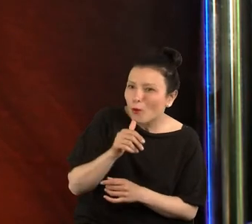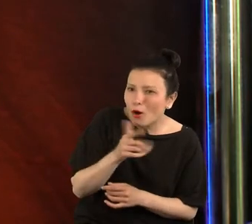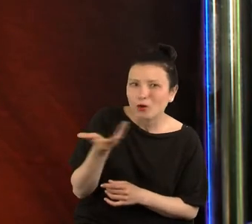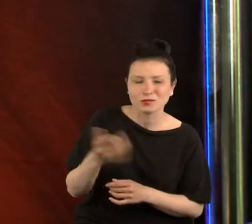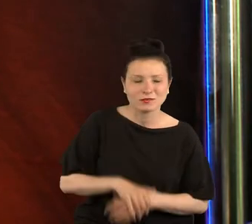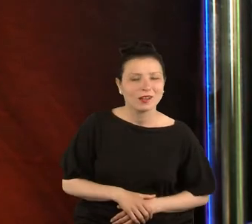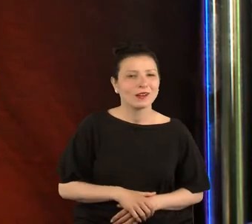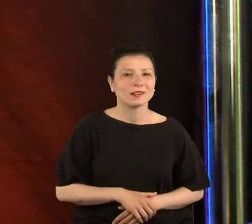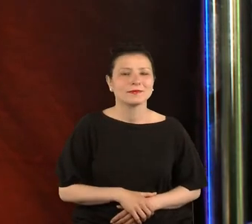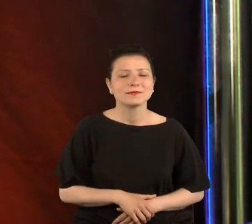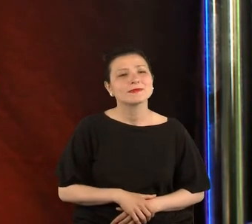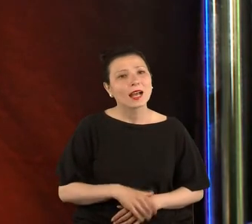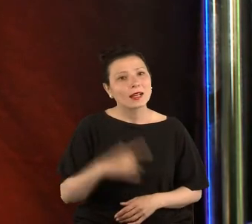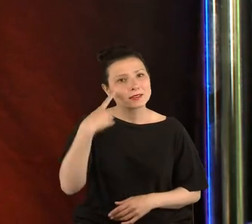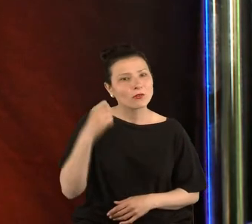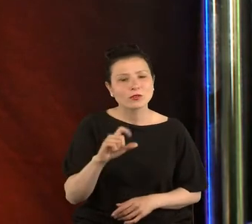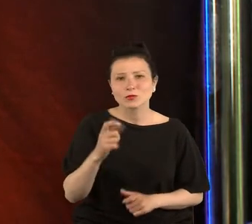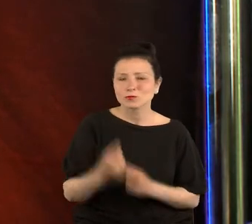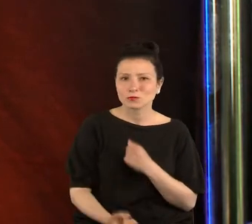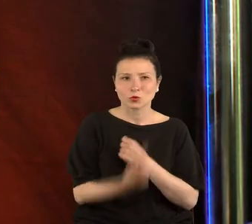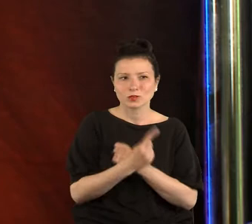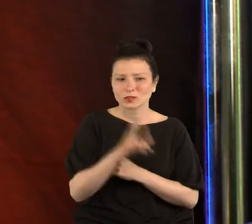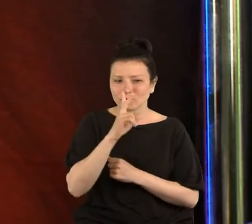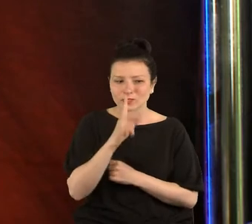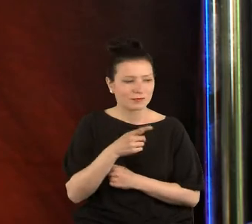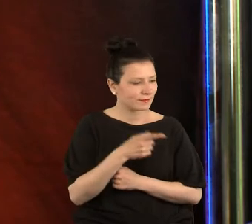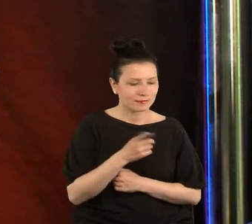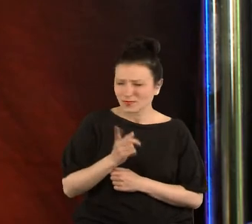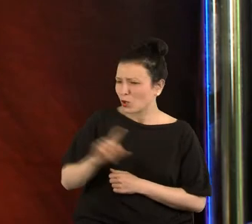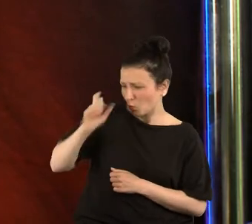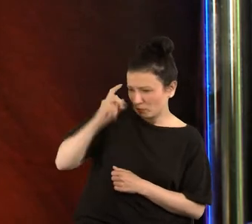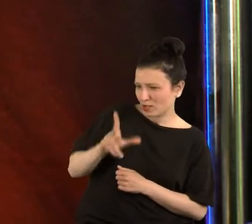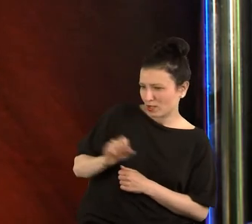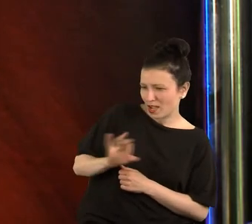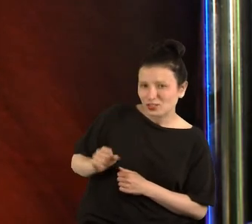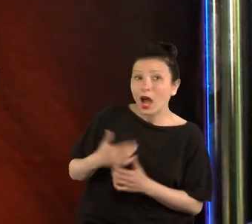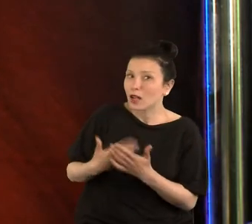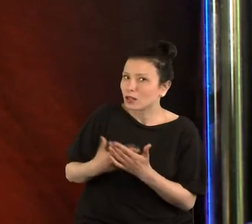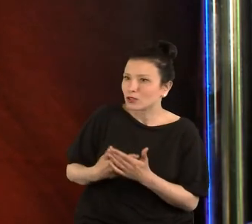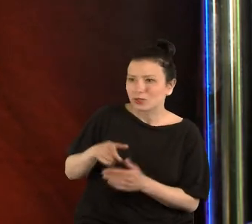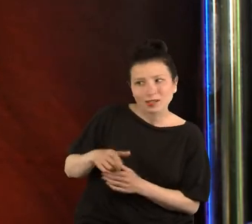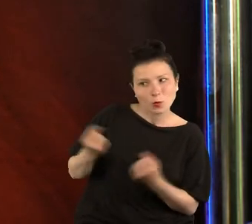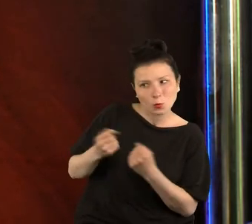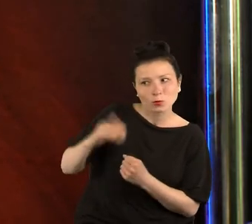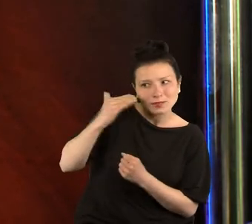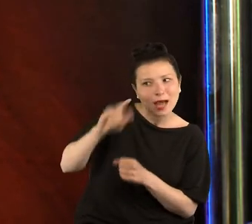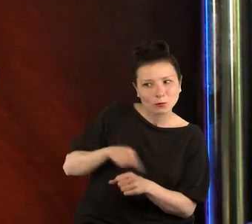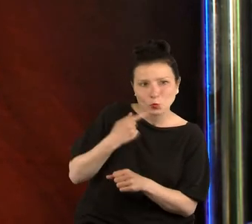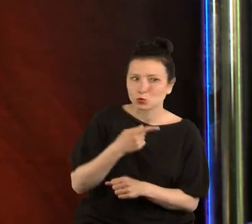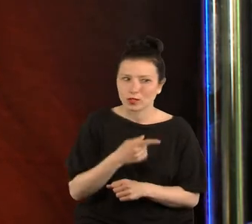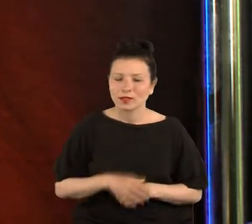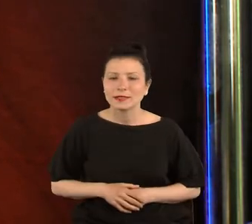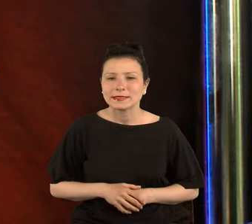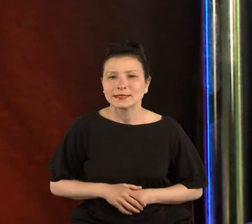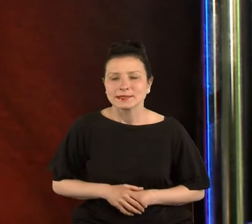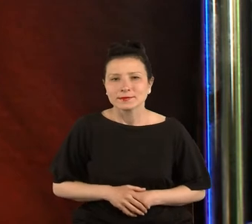jest niezwykłego i co też widzę w was, głównie w Kasi, ale tylko dlatego, że ją mocniej znam, dłużej,